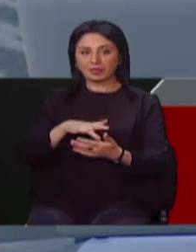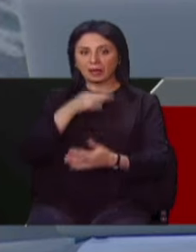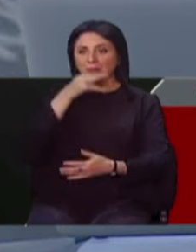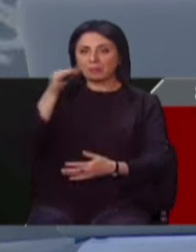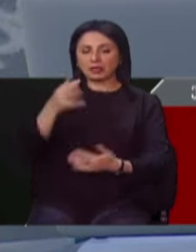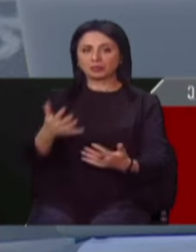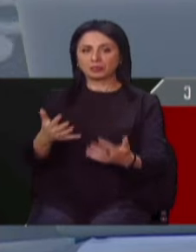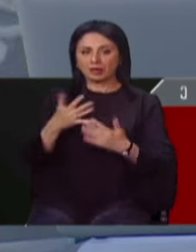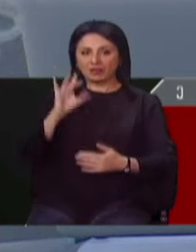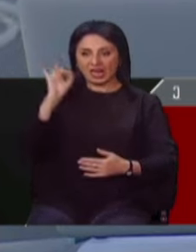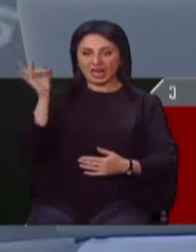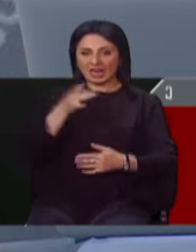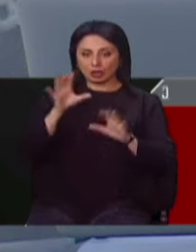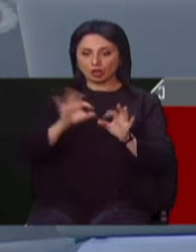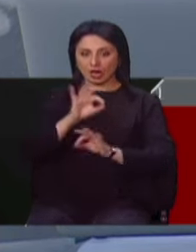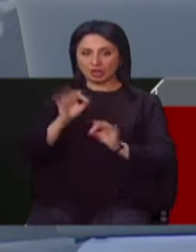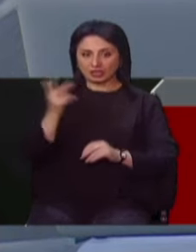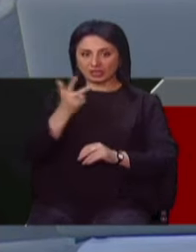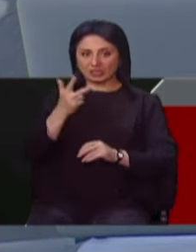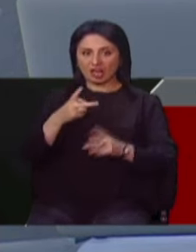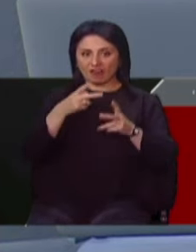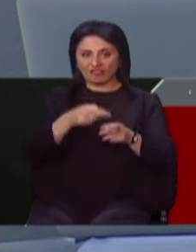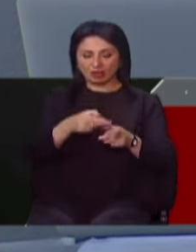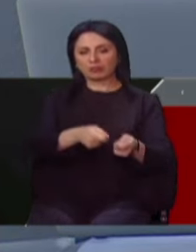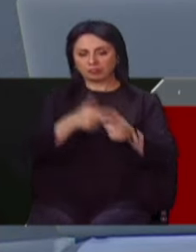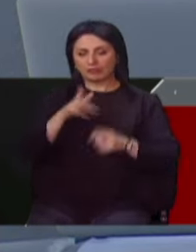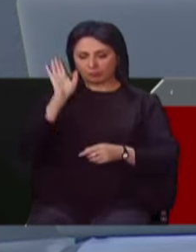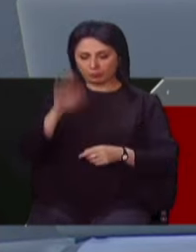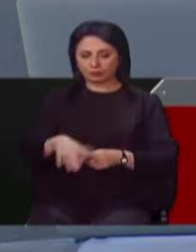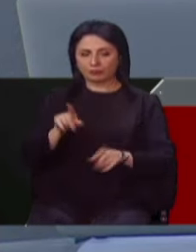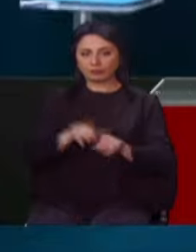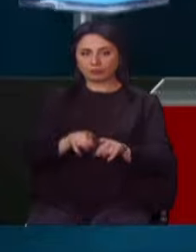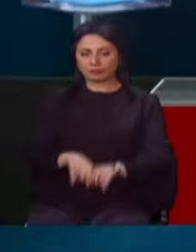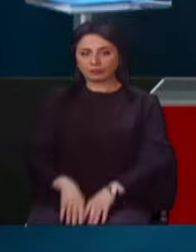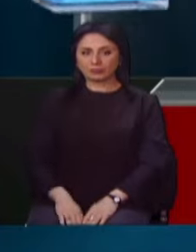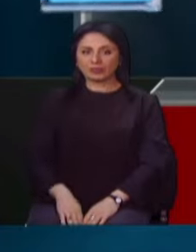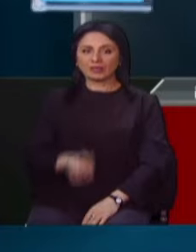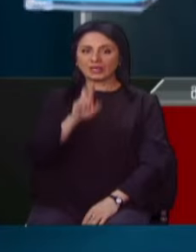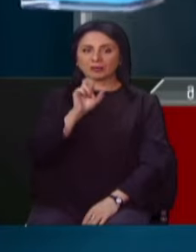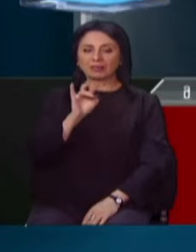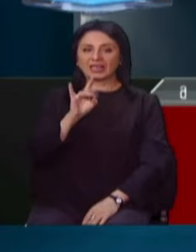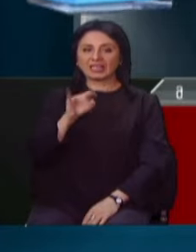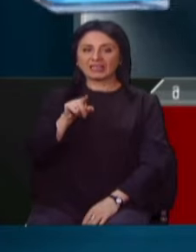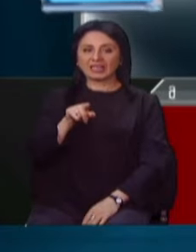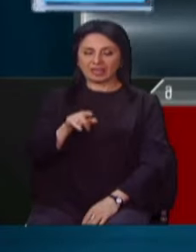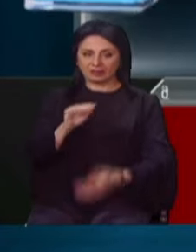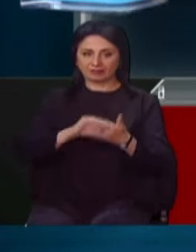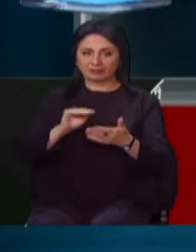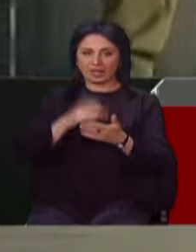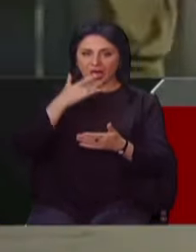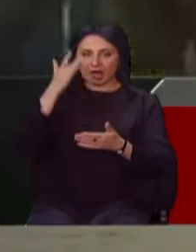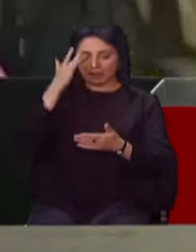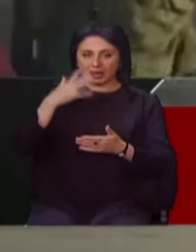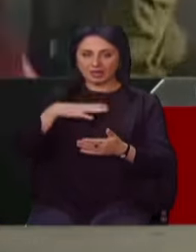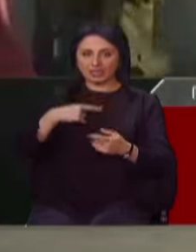პასუხი მკაფიოა. რეზონანსულ კანონზე სამშაბათს ვეტო დაძლეული იქნება. ენტონი ბლინკენის ამ პოსტით ამერიკა-საქართველოს